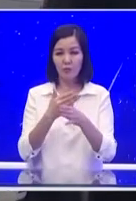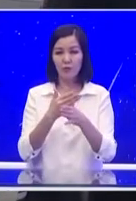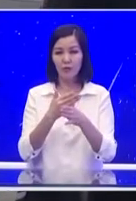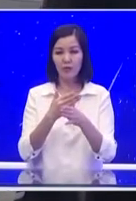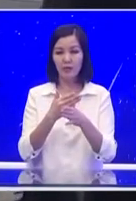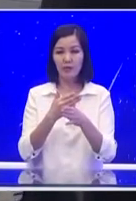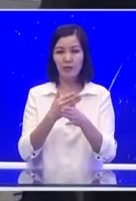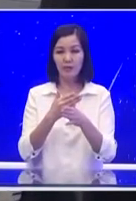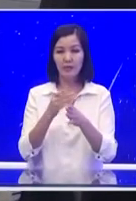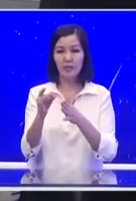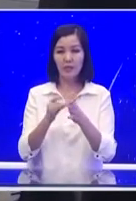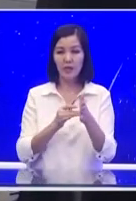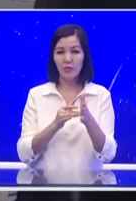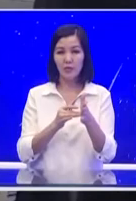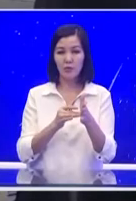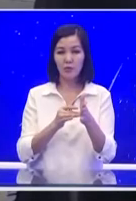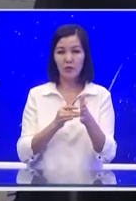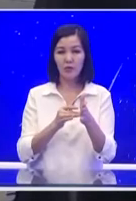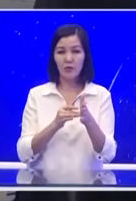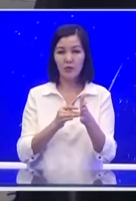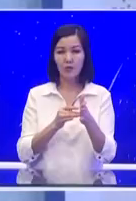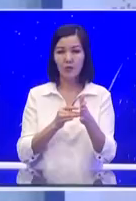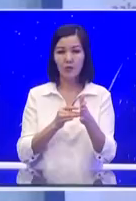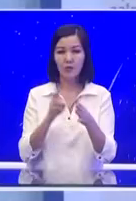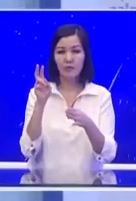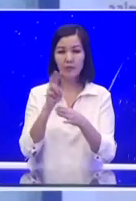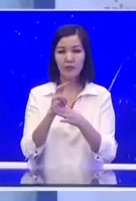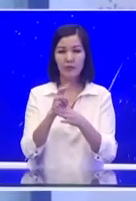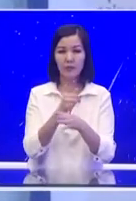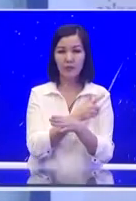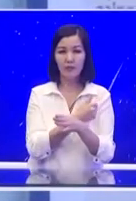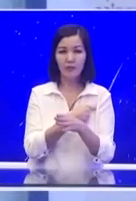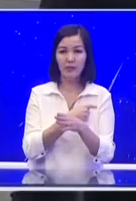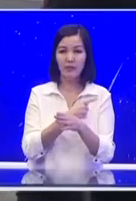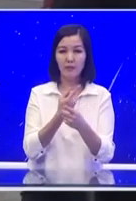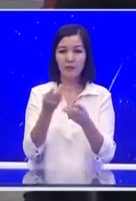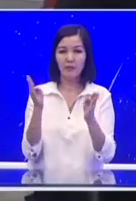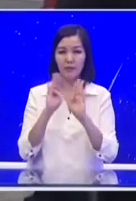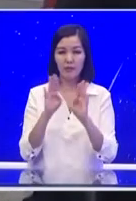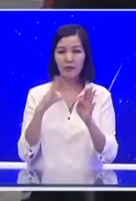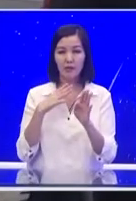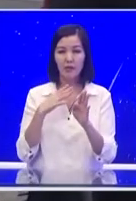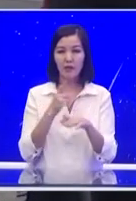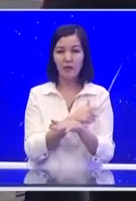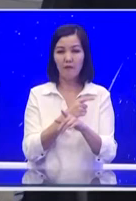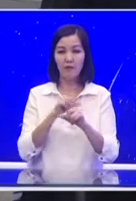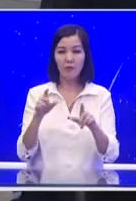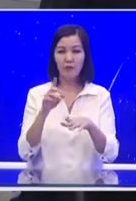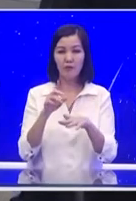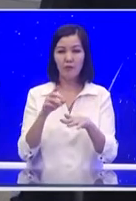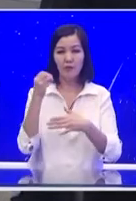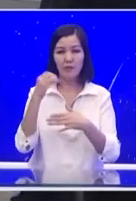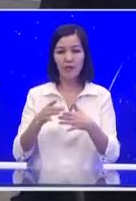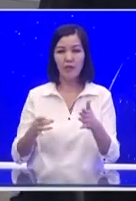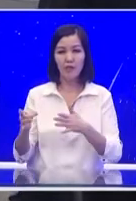медицинской помощи. И, значит, по приезду этот пациент госпитализируется. Инфекционная больница находится, значит, в центральной